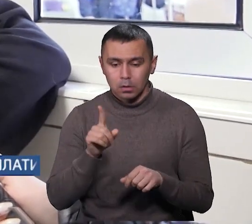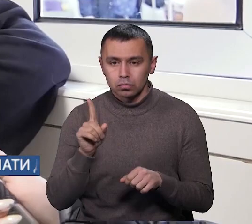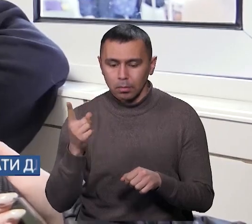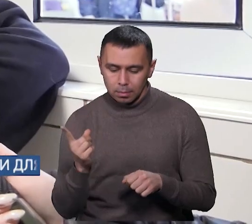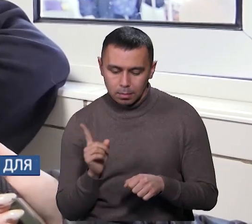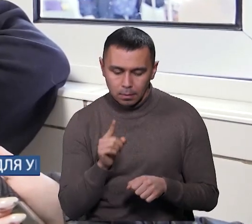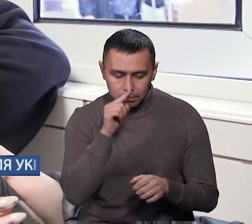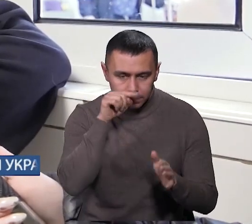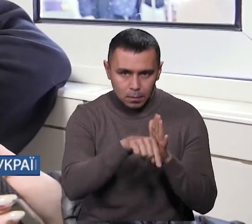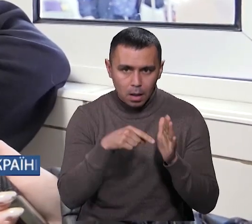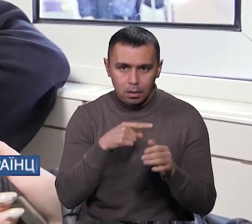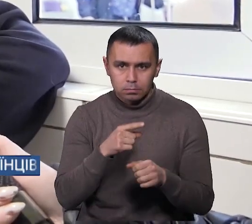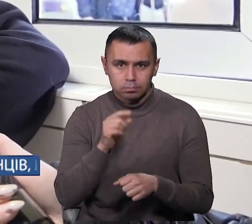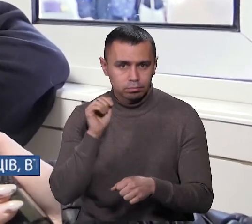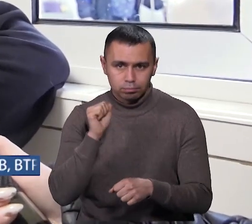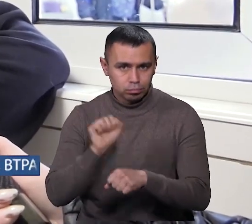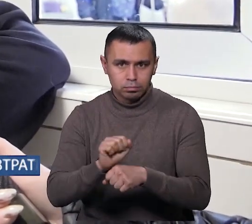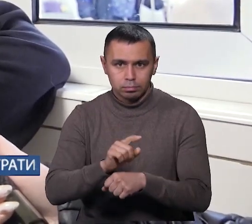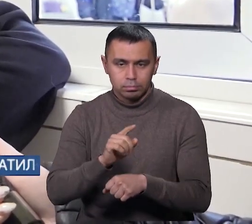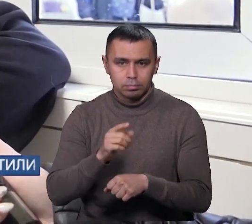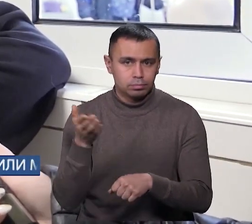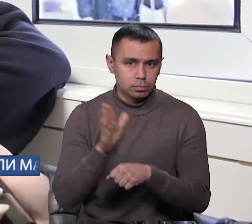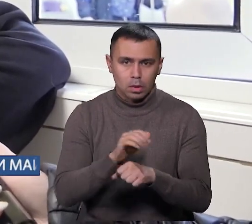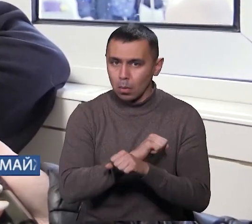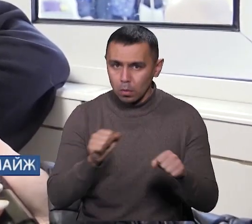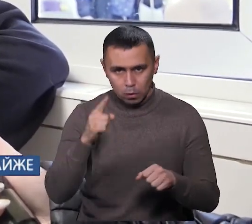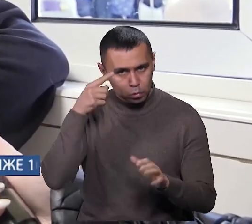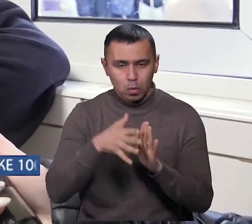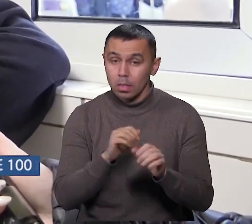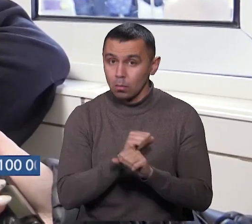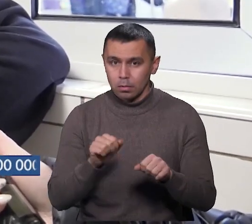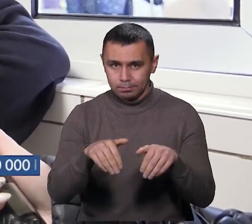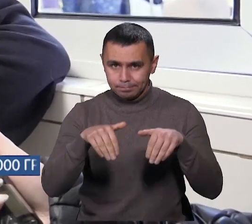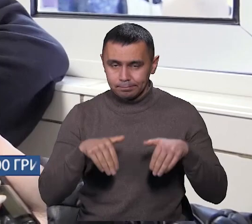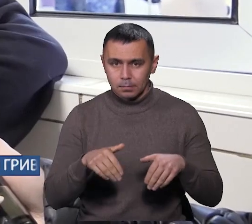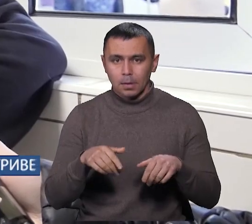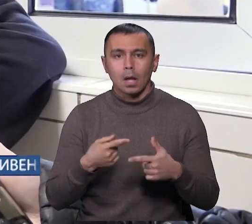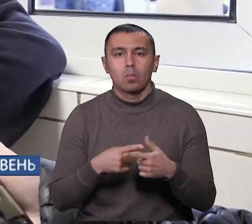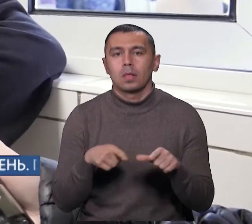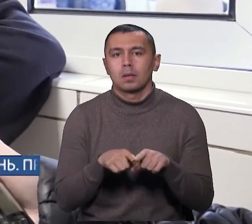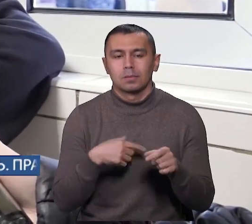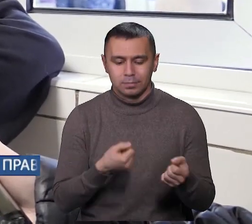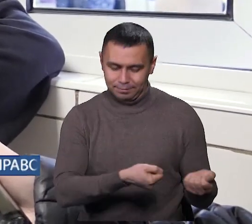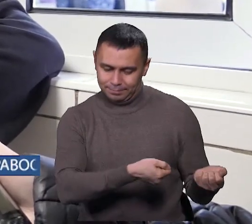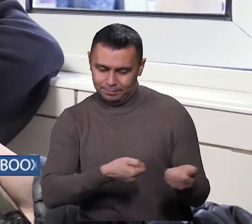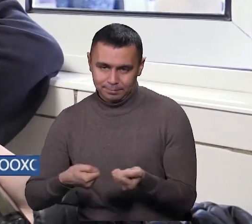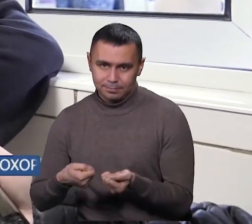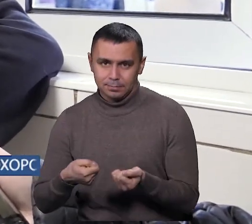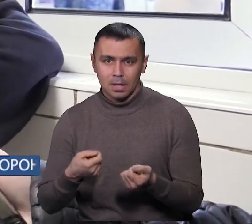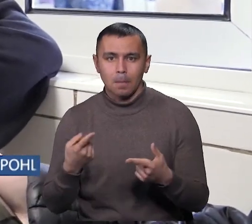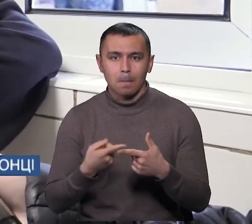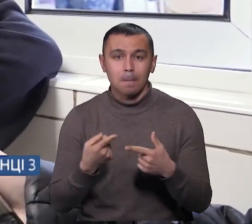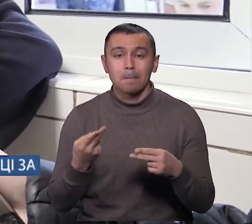чогось сунеться, така фу, там, чи не можна, і вона зразу розуміє, що не можна, або так само там відтягує трошечки заповідець, бо без